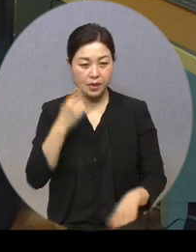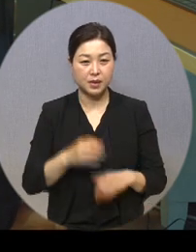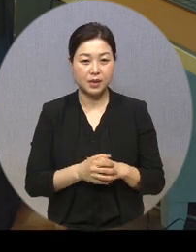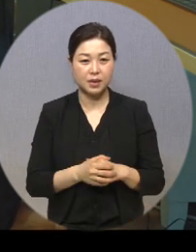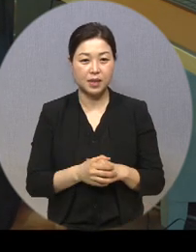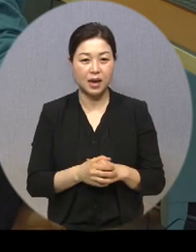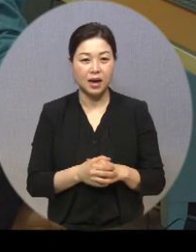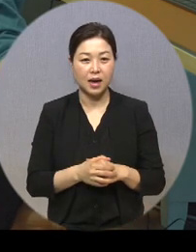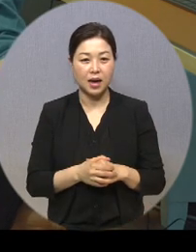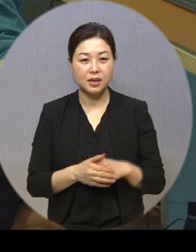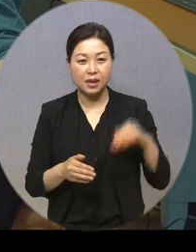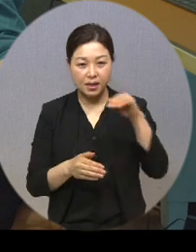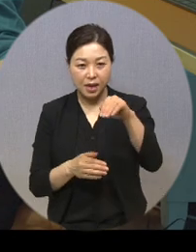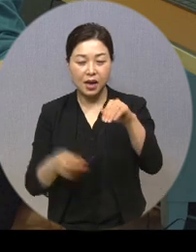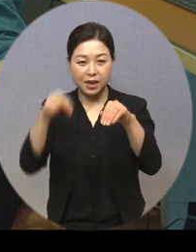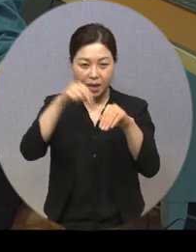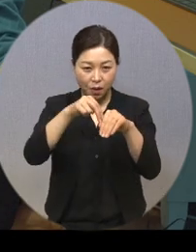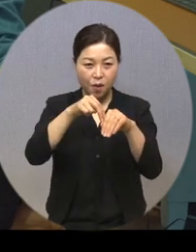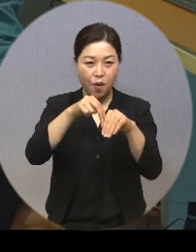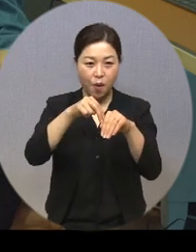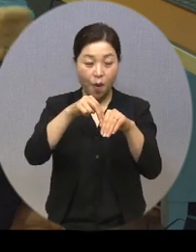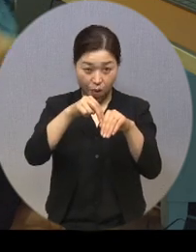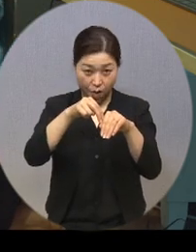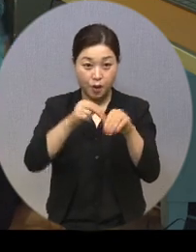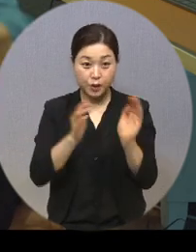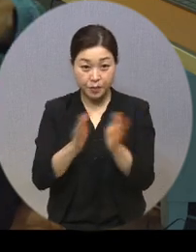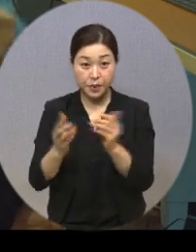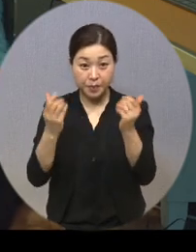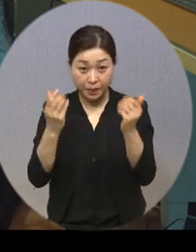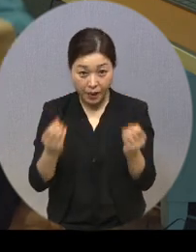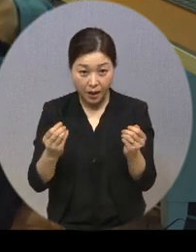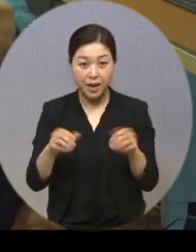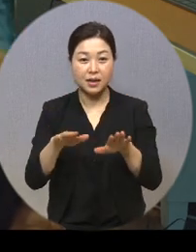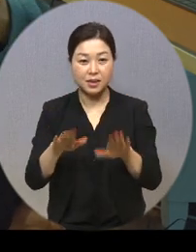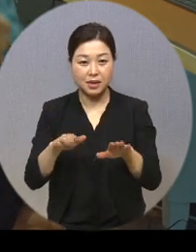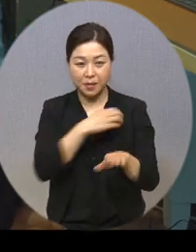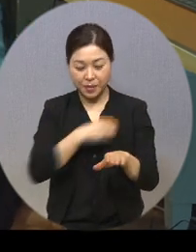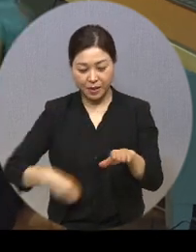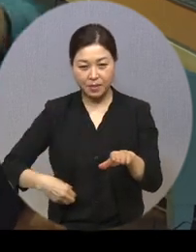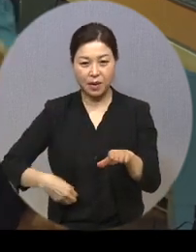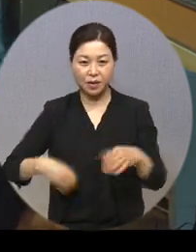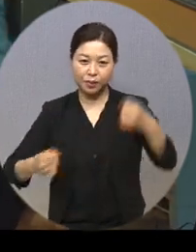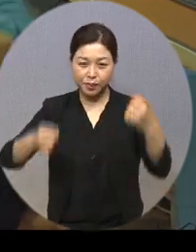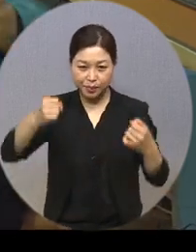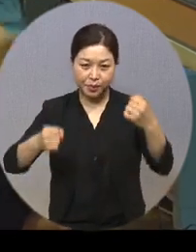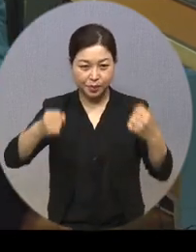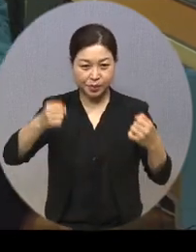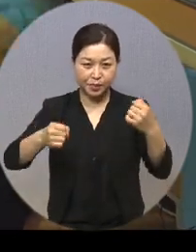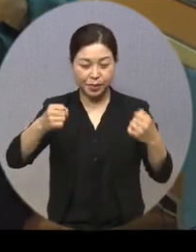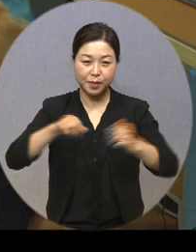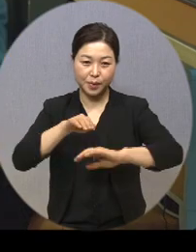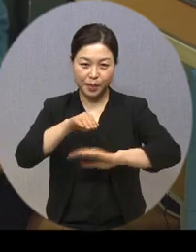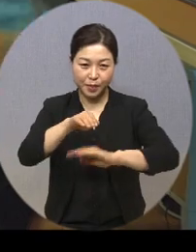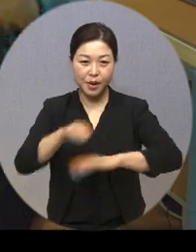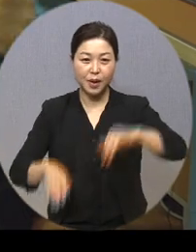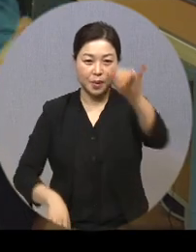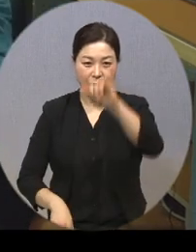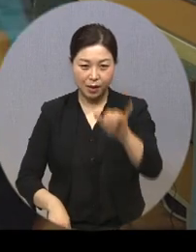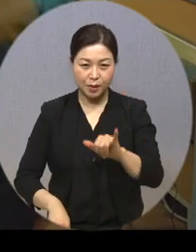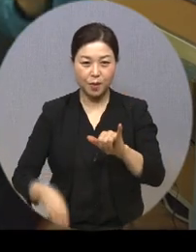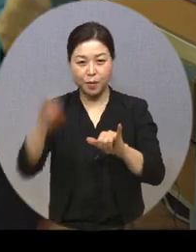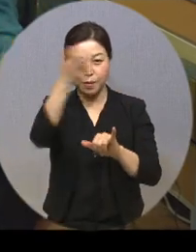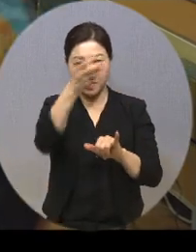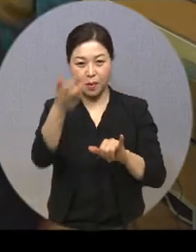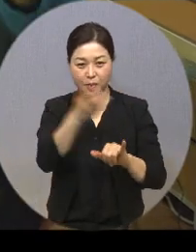같다고 준비되셨어요? 언니 오빠들 배스매 가가! 팔도 무브먼트 팔도